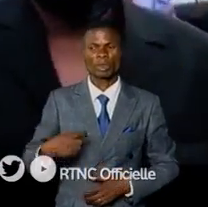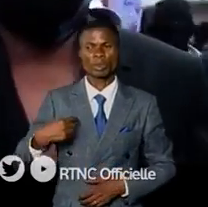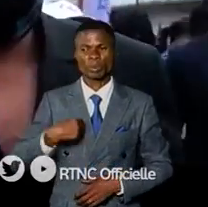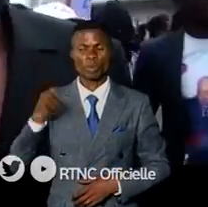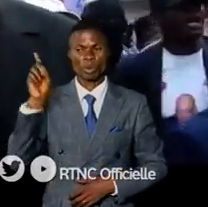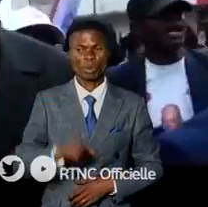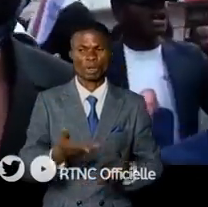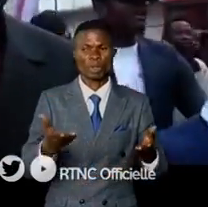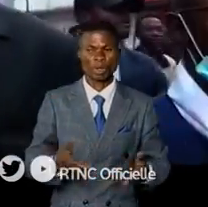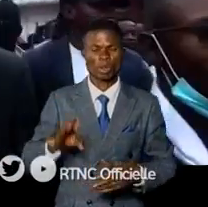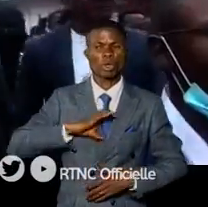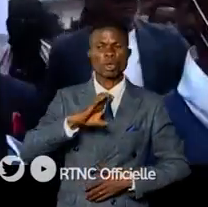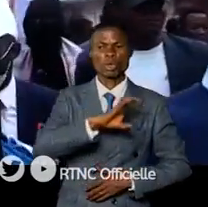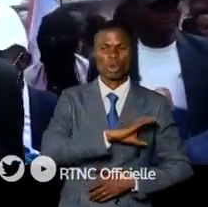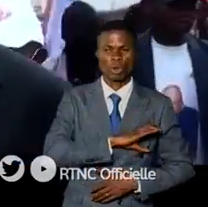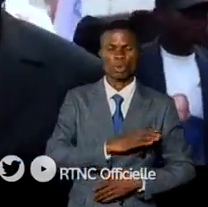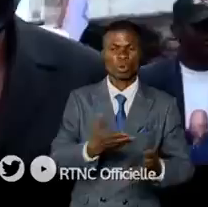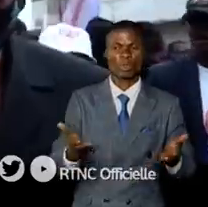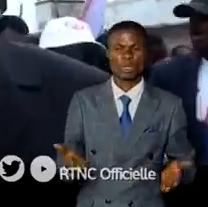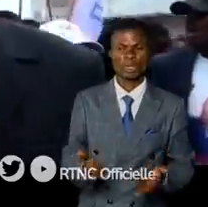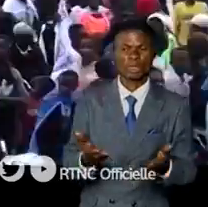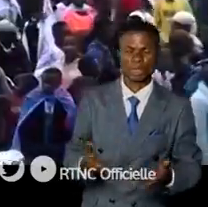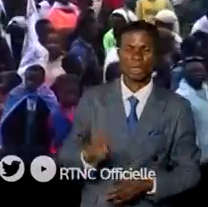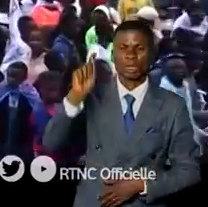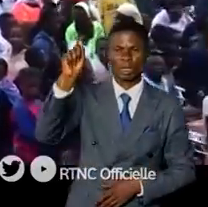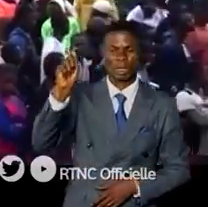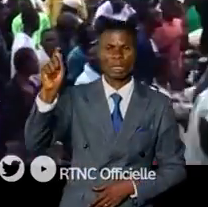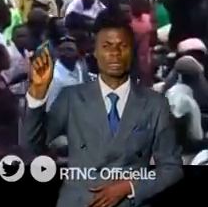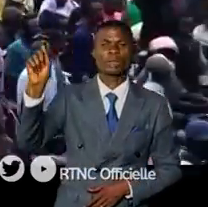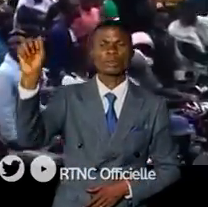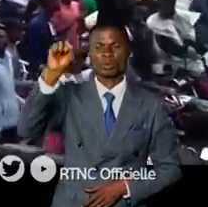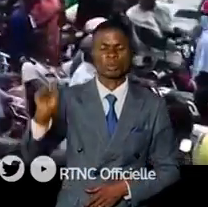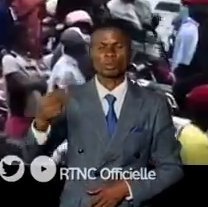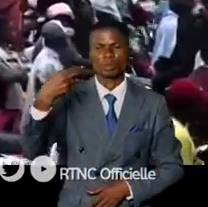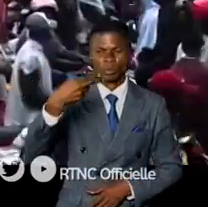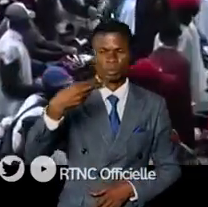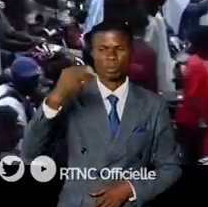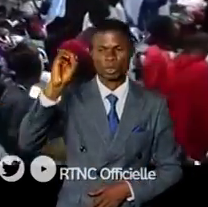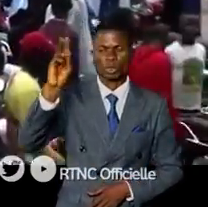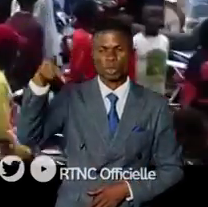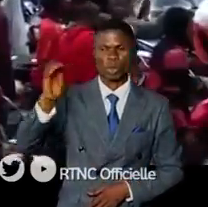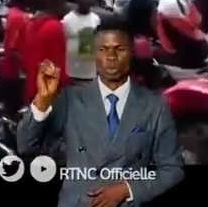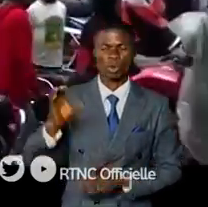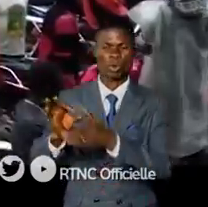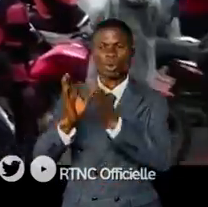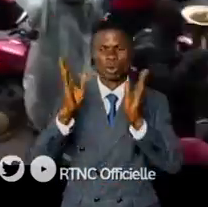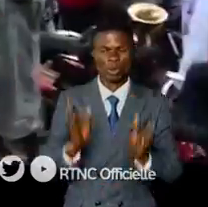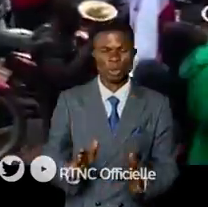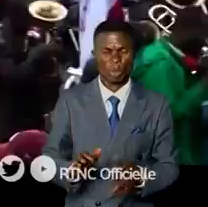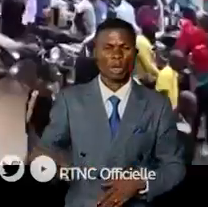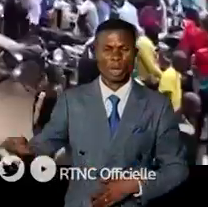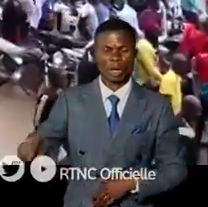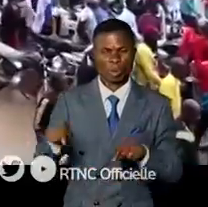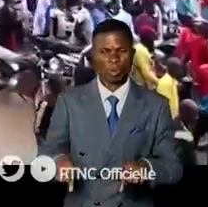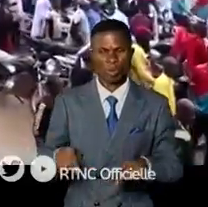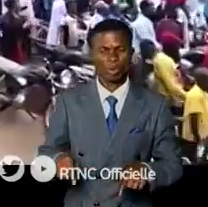beaucoup le comité du PC de la Tshopo et la coordination de Front patriotique